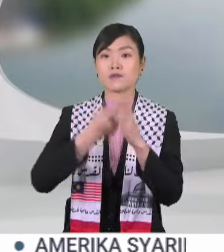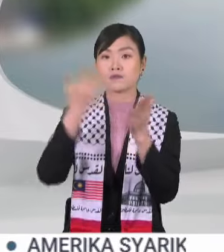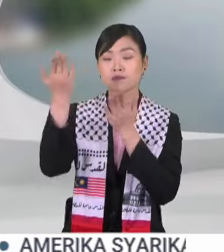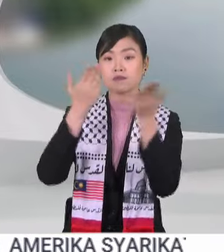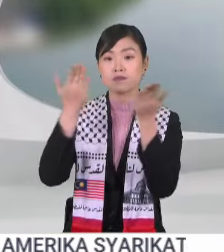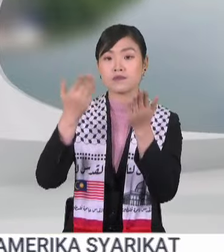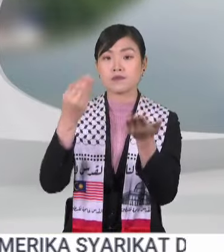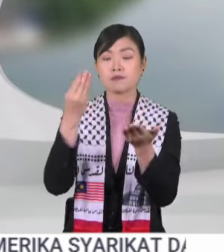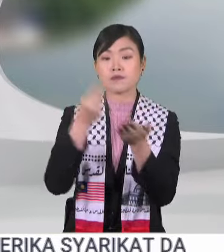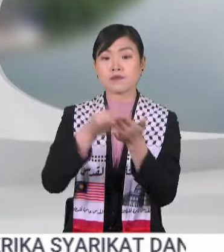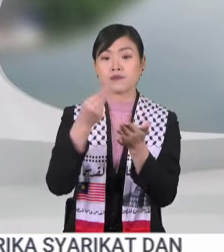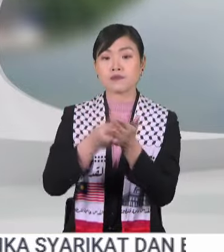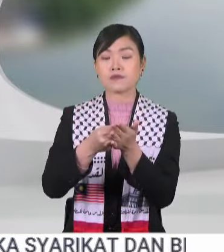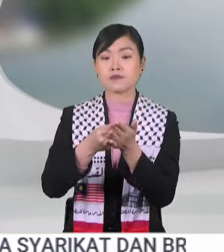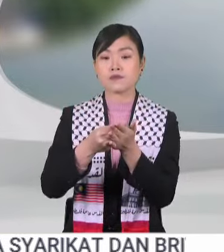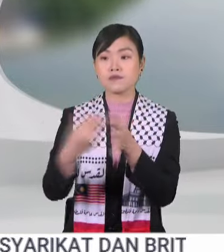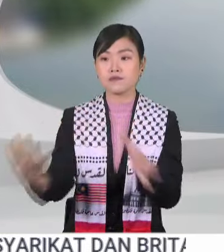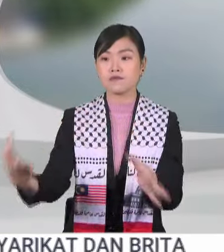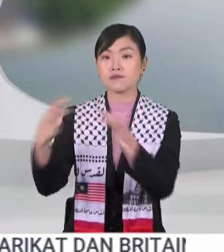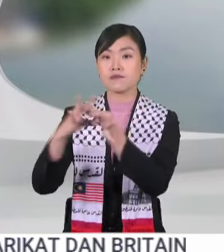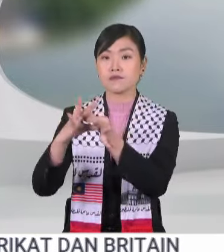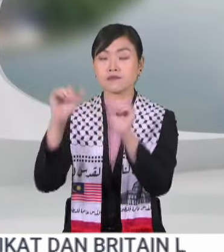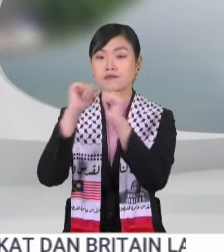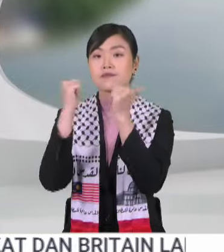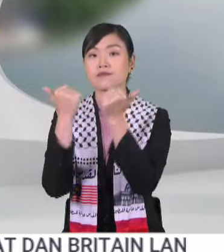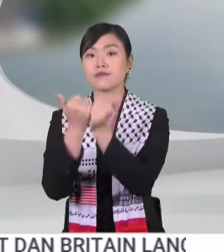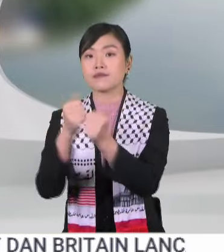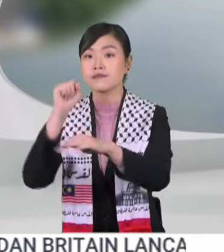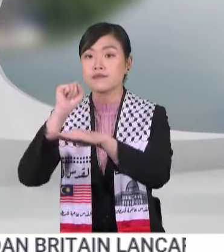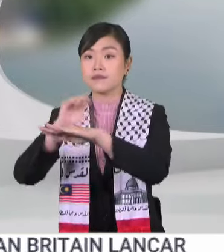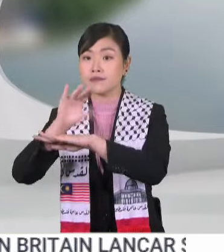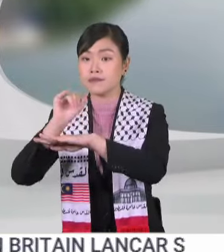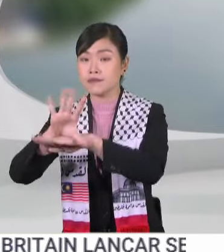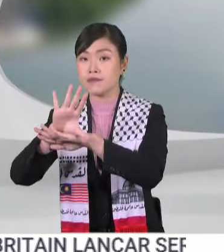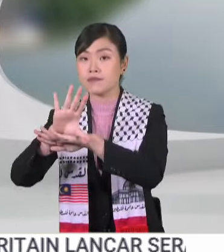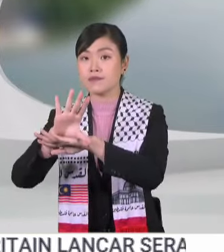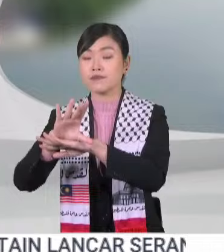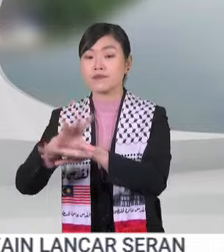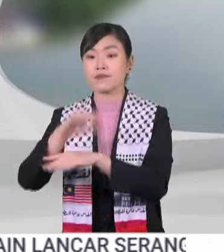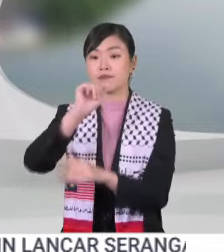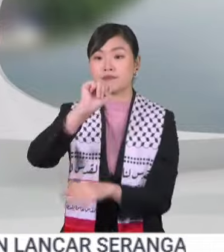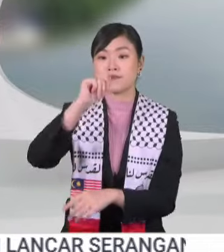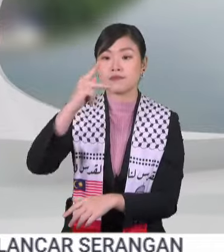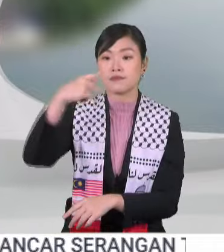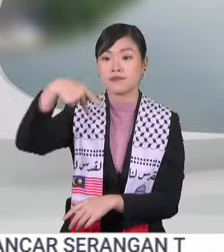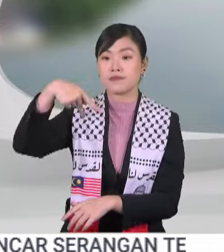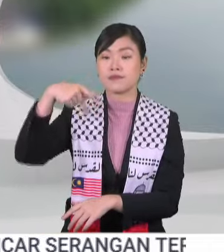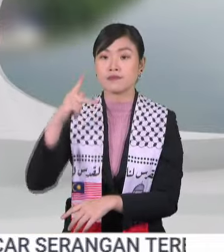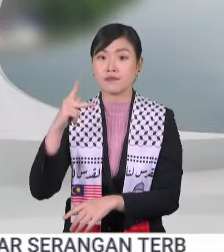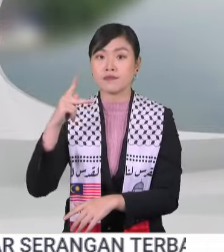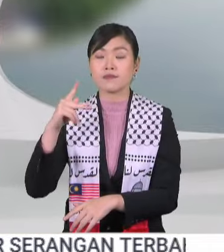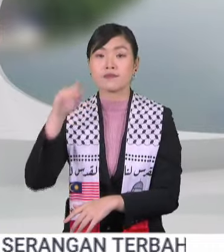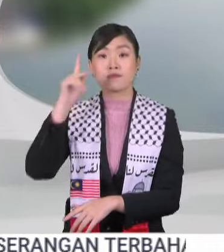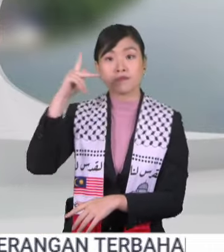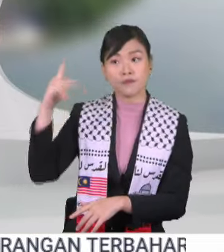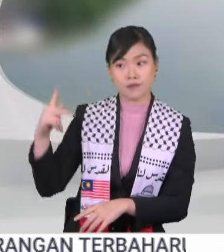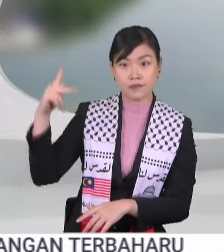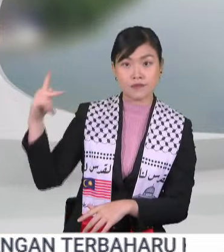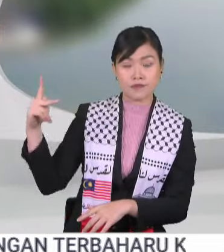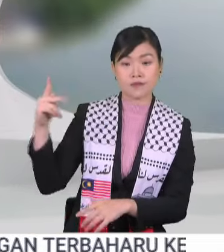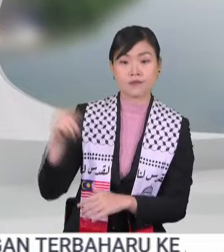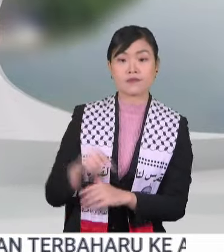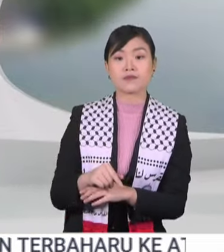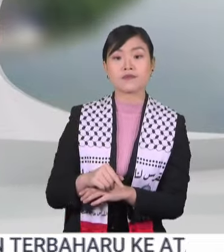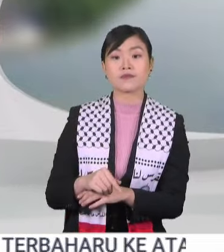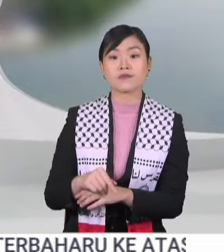pengurusan kewangan disaran berhubung terus dengan agensi kaunseling dan pengurusan kredit akpk cawangan Kota Kinabalu ketua cawangan